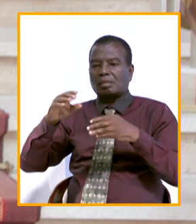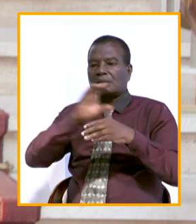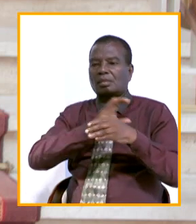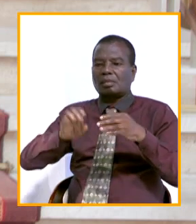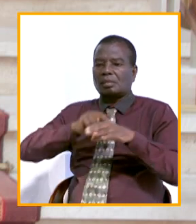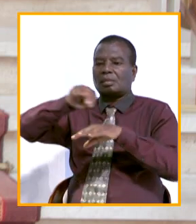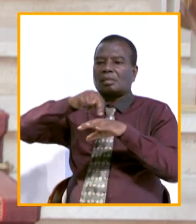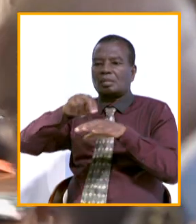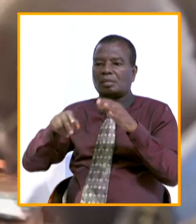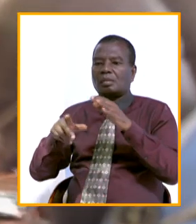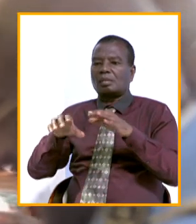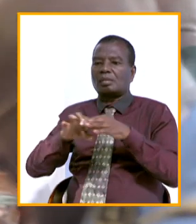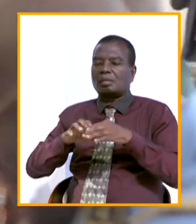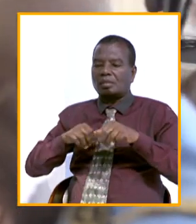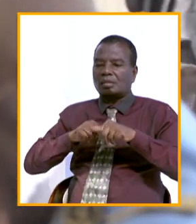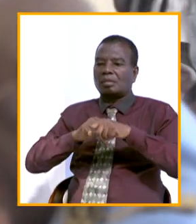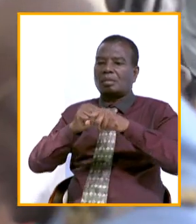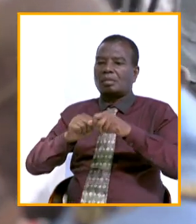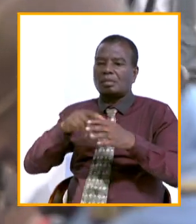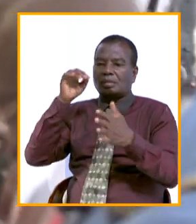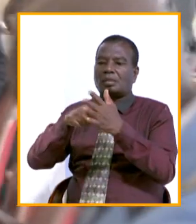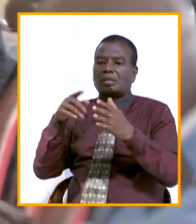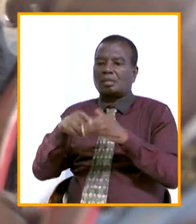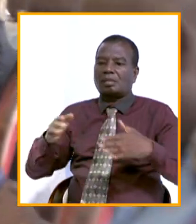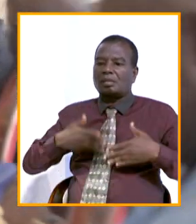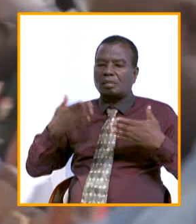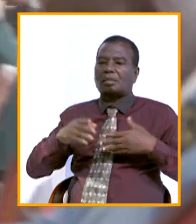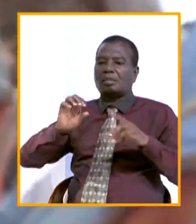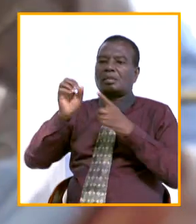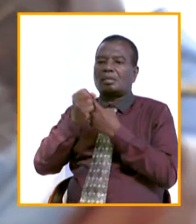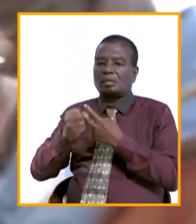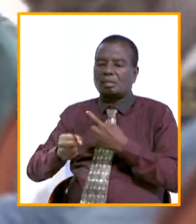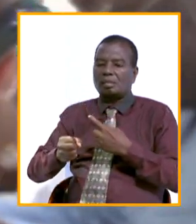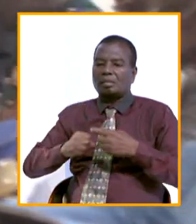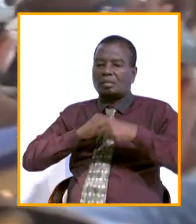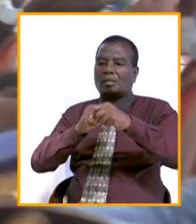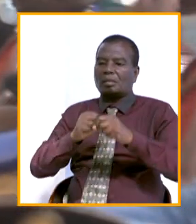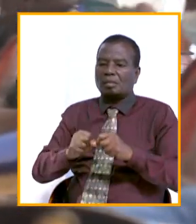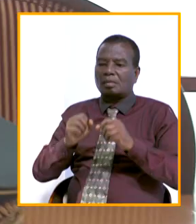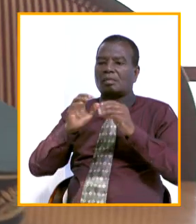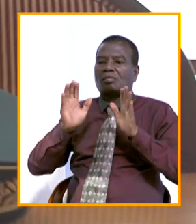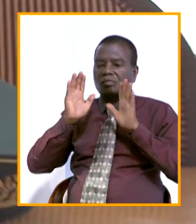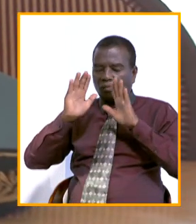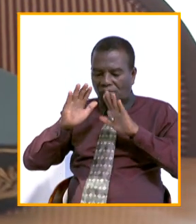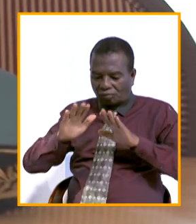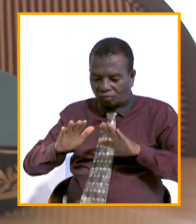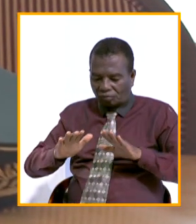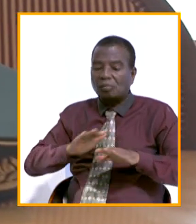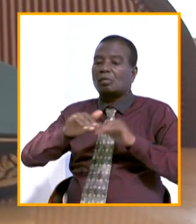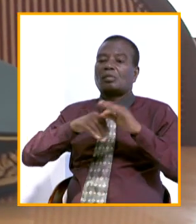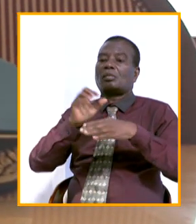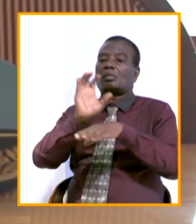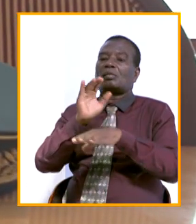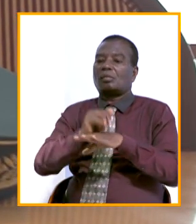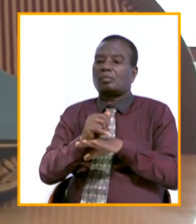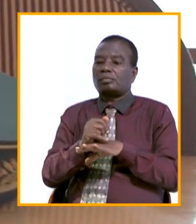national de sécurité a noté, avec satisfaction, une situation sécuritaire globalement calme sur l'ensemble du